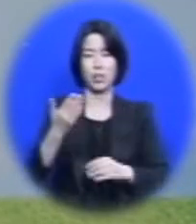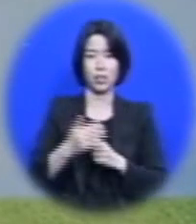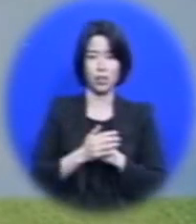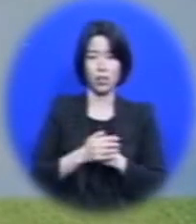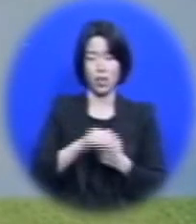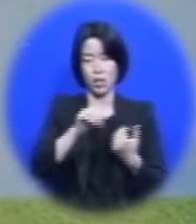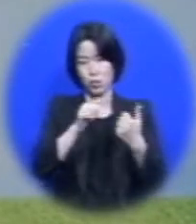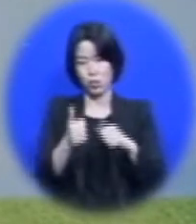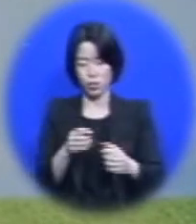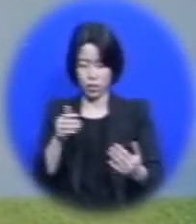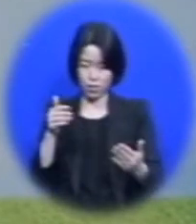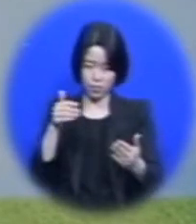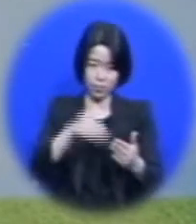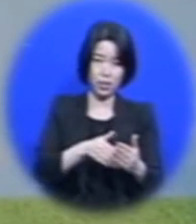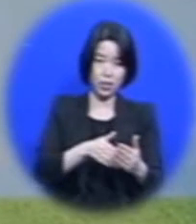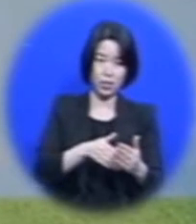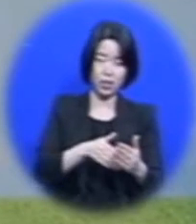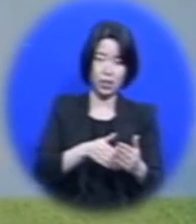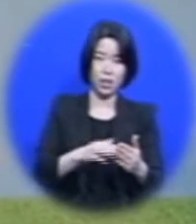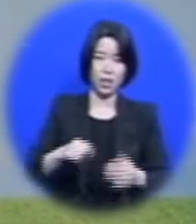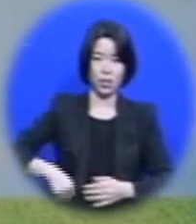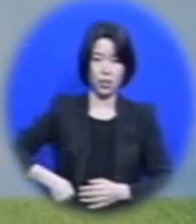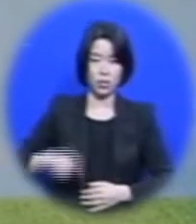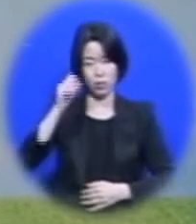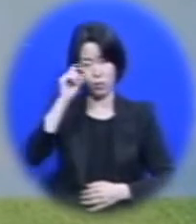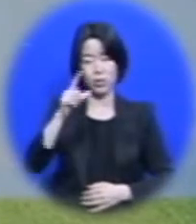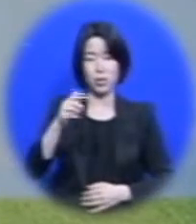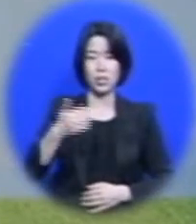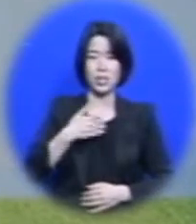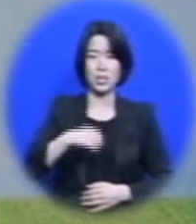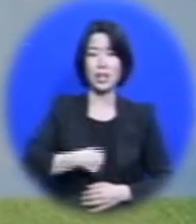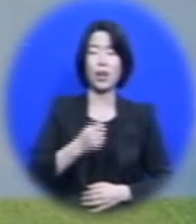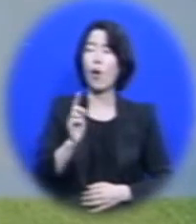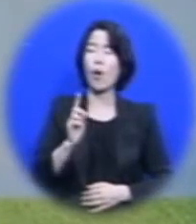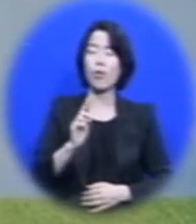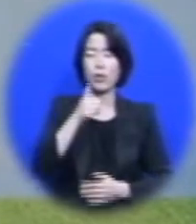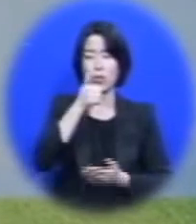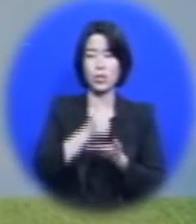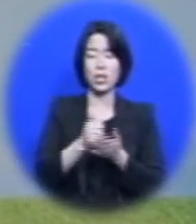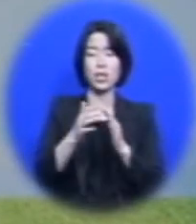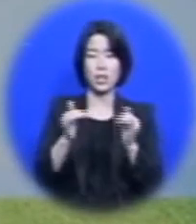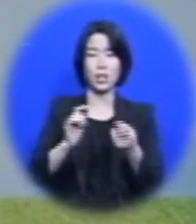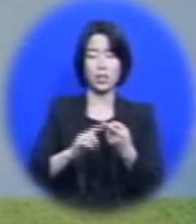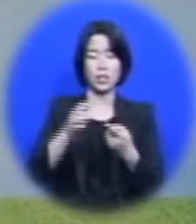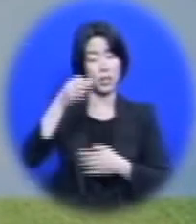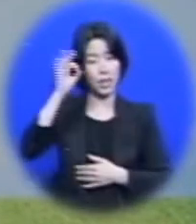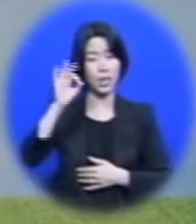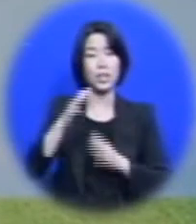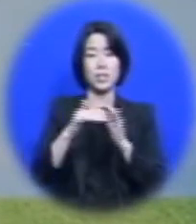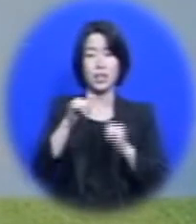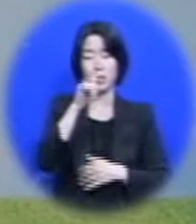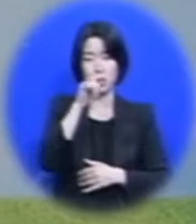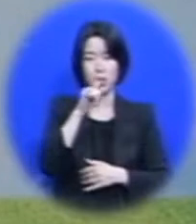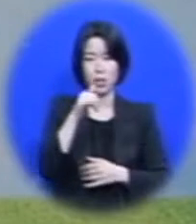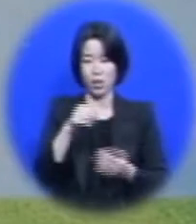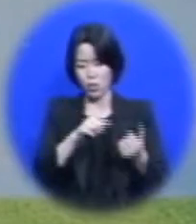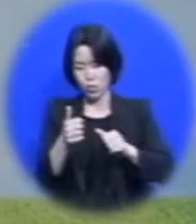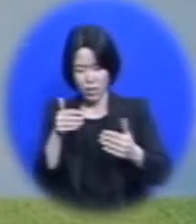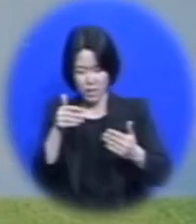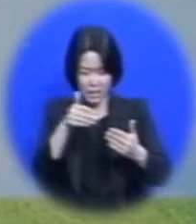죽기 직전에 가서 양심의 눈이 뜨여서 자기가 어떤 죄인인가를 깨닫는 사람이 있습니다. 죽기 직전에